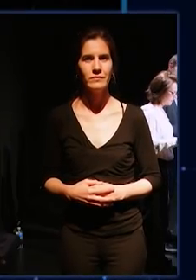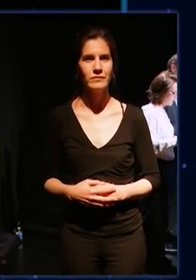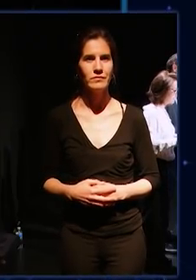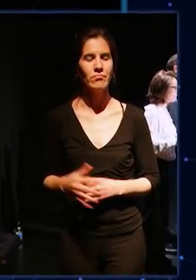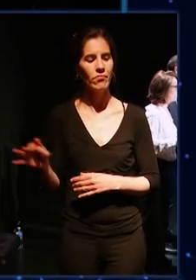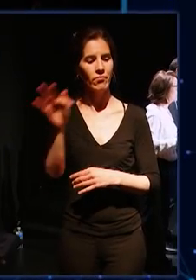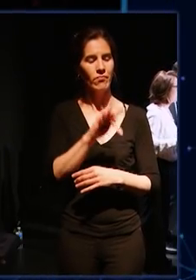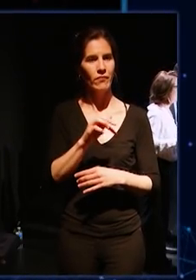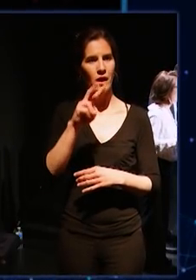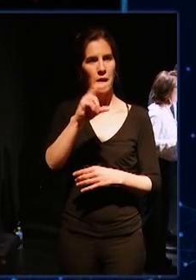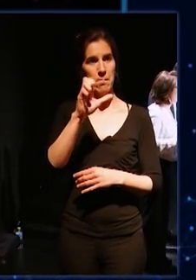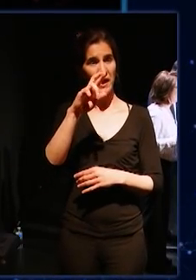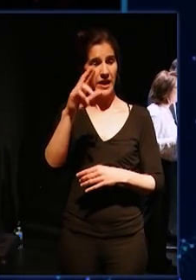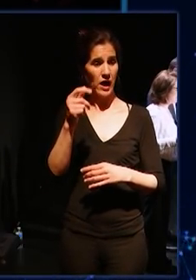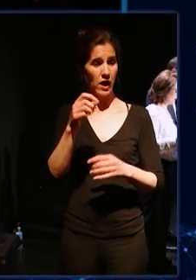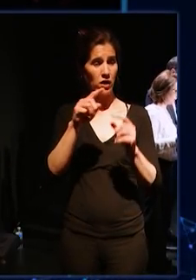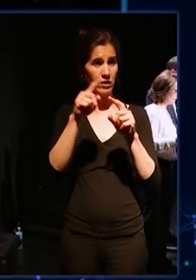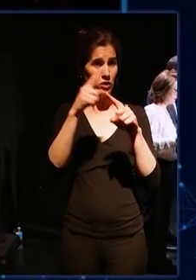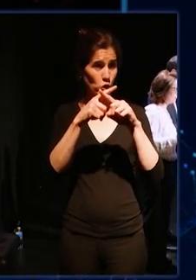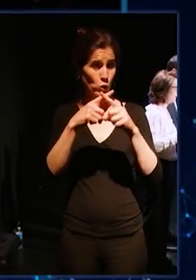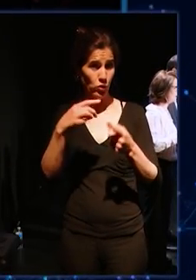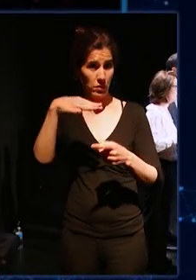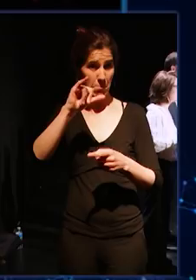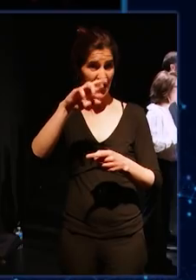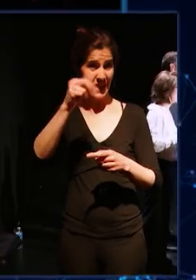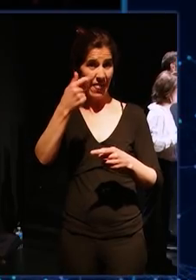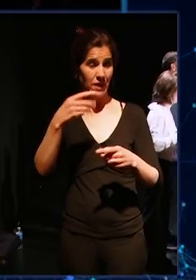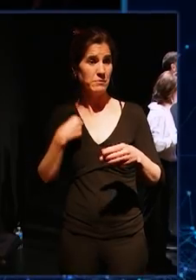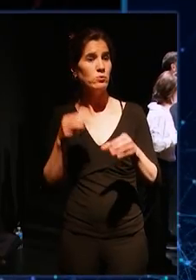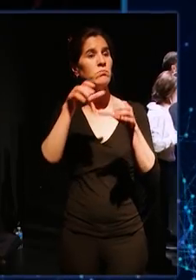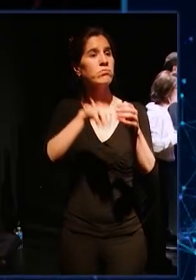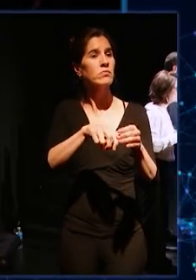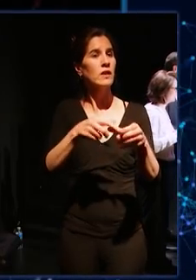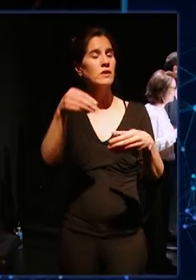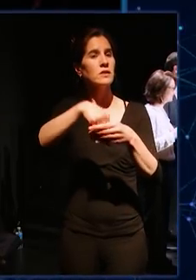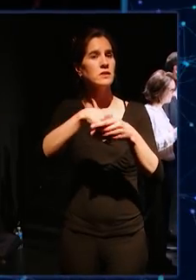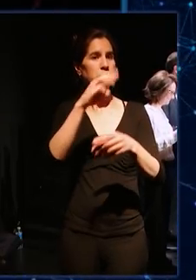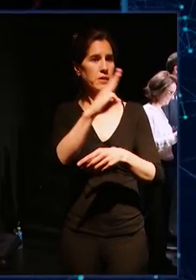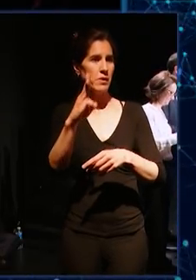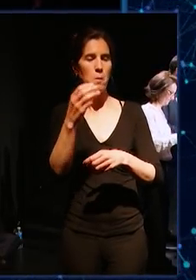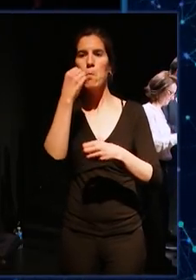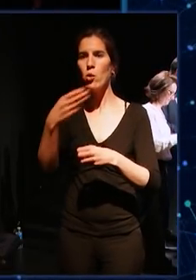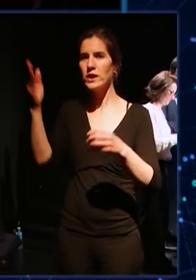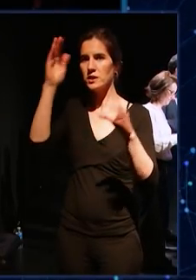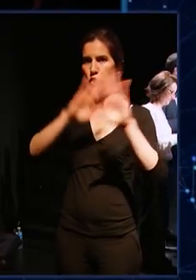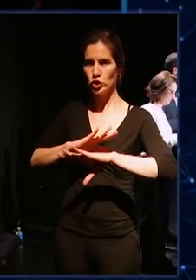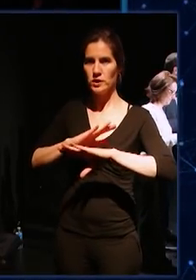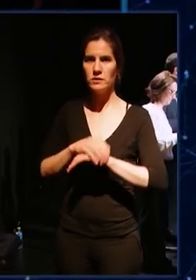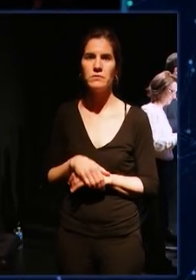Seguim amb la Vera Cruz Miranda. Ella és alcaldable per al Partit Popular. Buenas noches. Molt bona